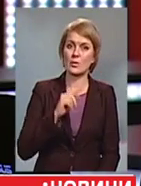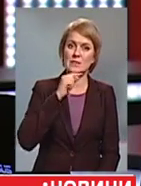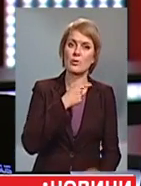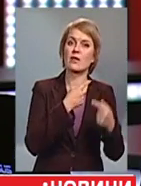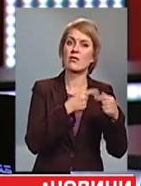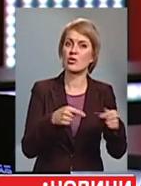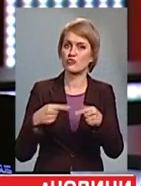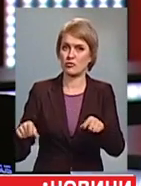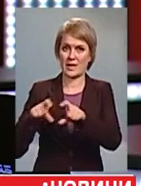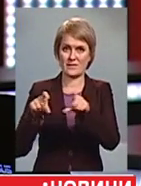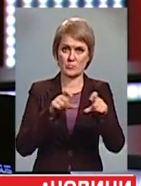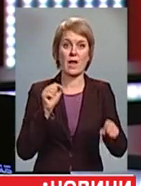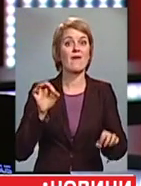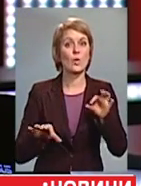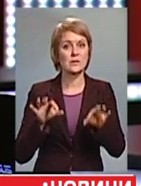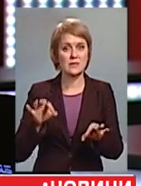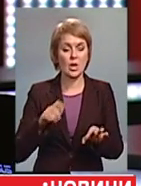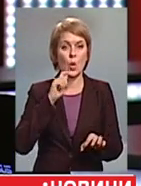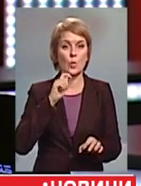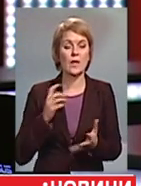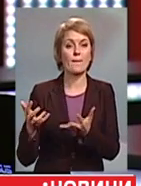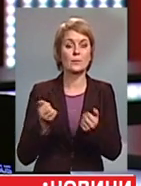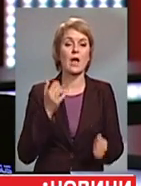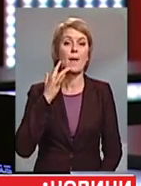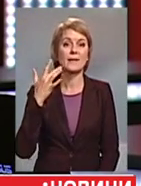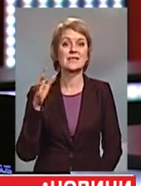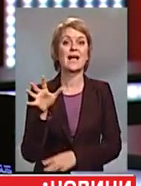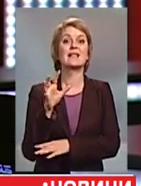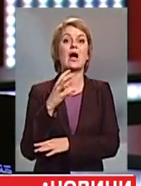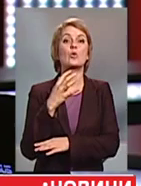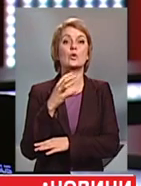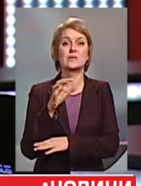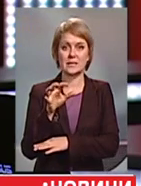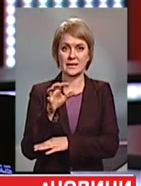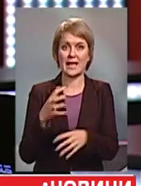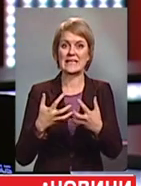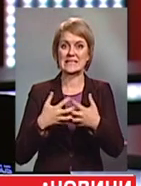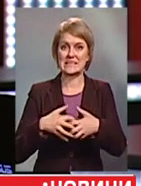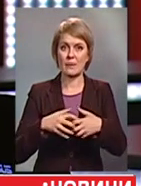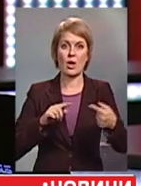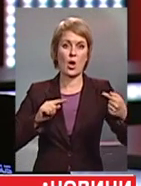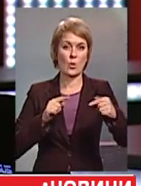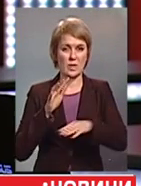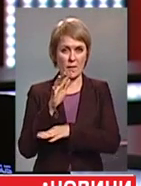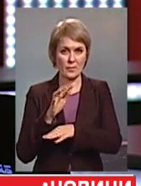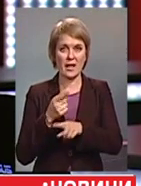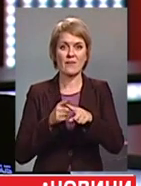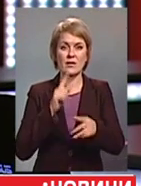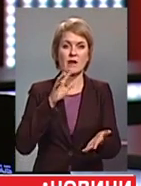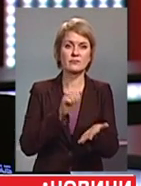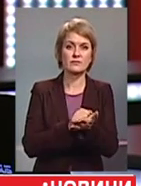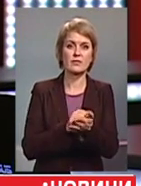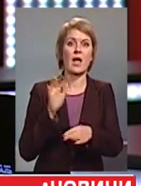Ну, а восени Україна матиме американські радіолокаційні системи контрбатарейної боротьби. Ці прилади відстежують